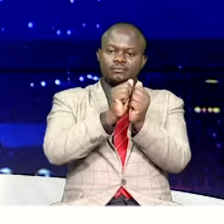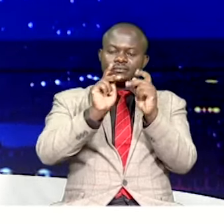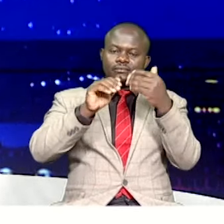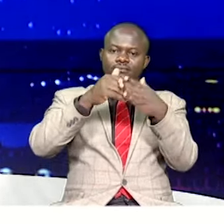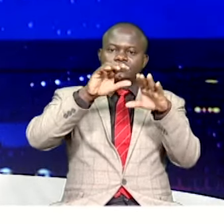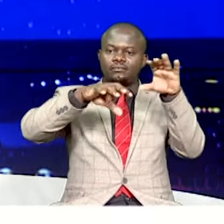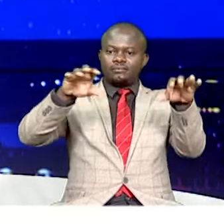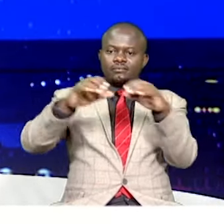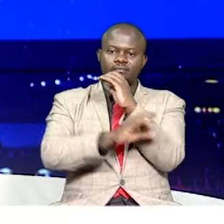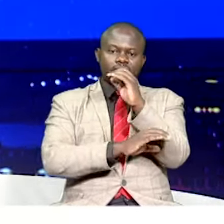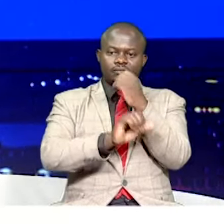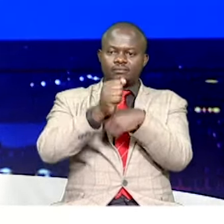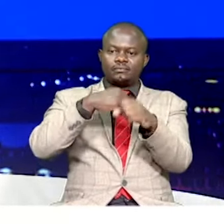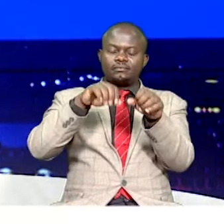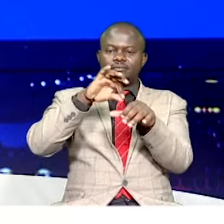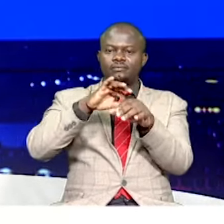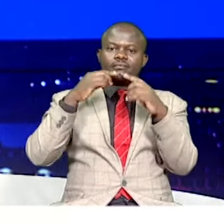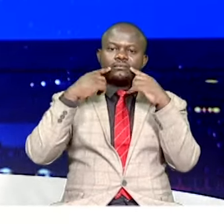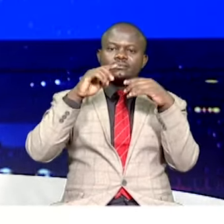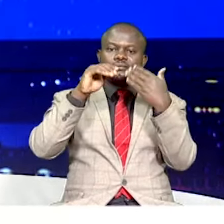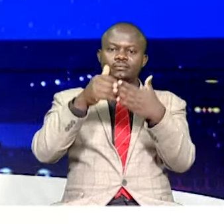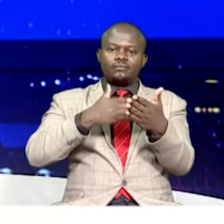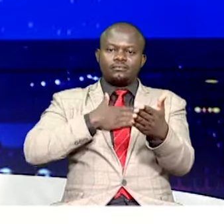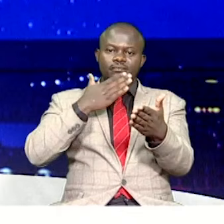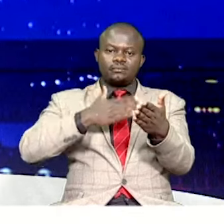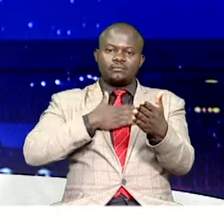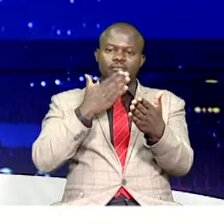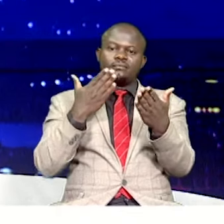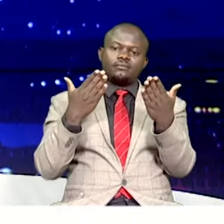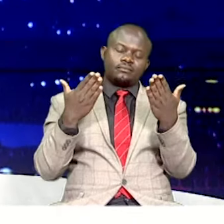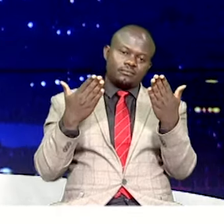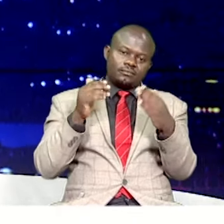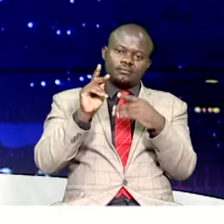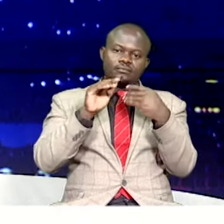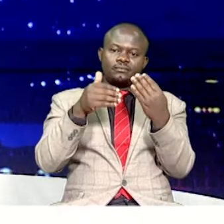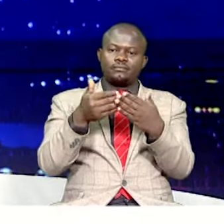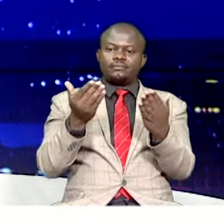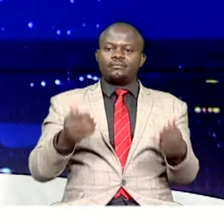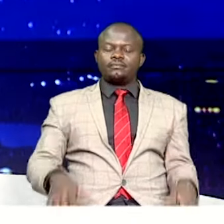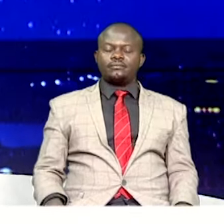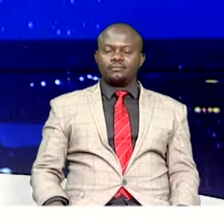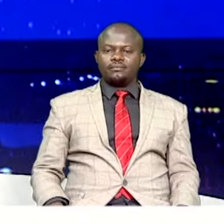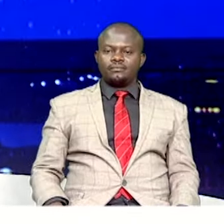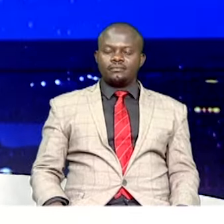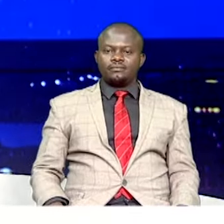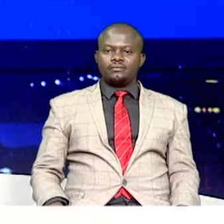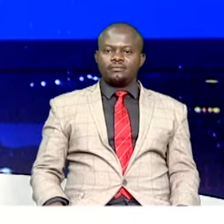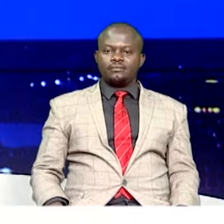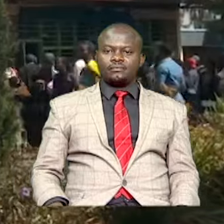hino mu bikorwa by'amatora batangaje ko bashimishijwe n'ubwitabire bw'abaturage. Karikste Kaberuka arakomeza.